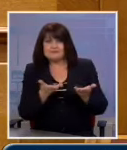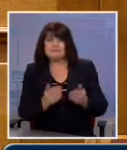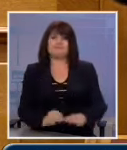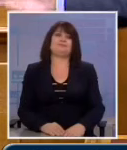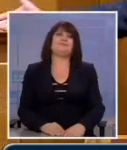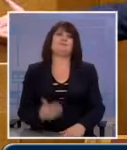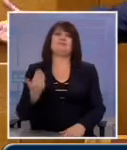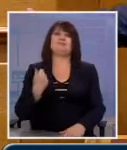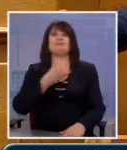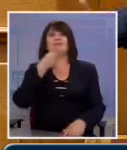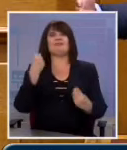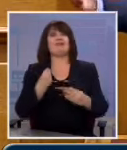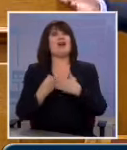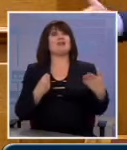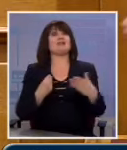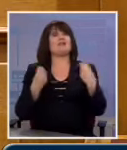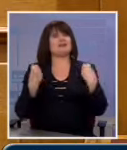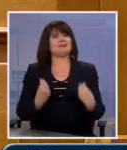στον ωραίο κόσμο της αριστεράς,